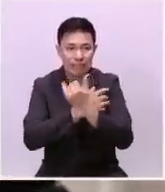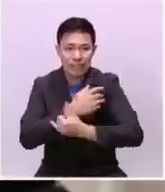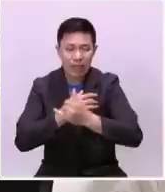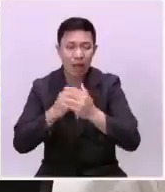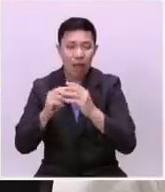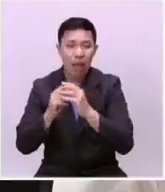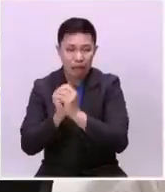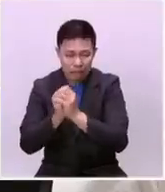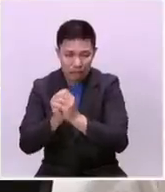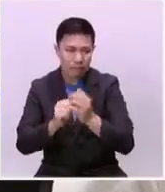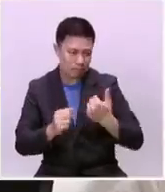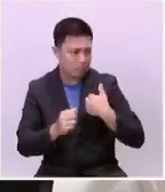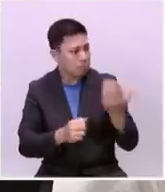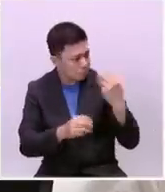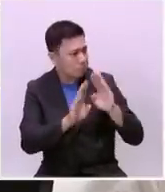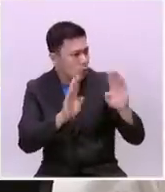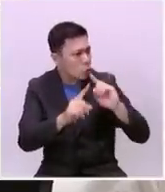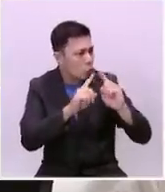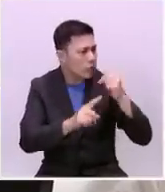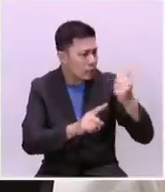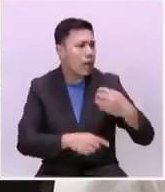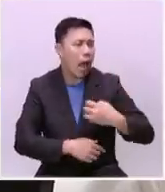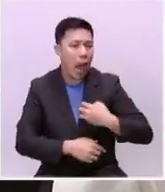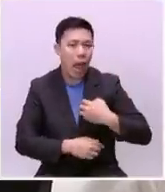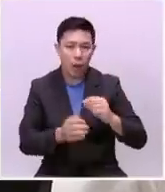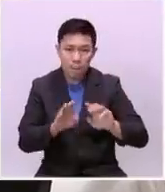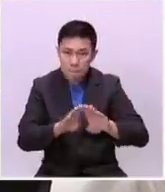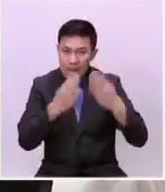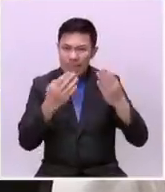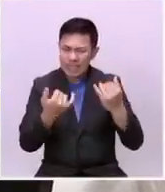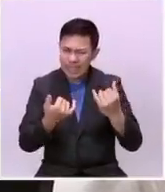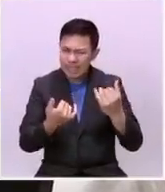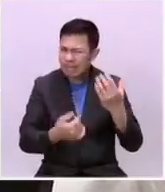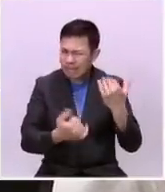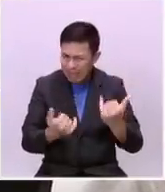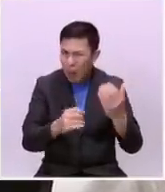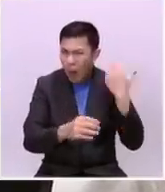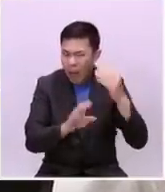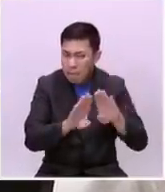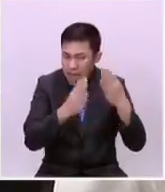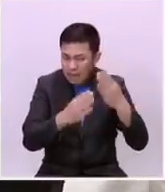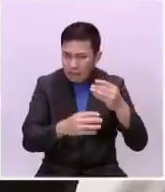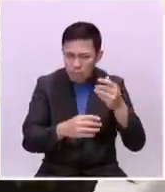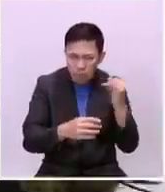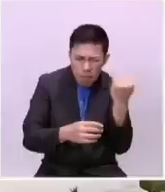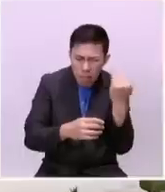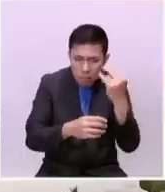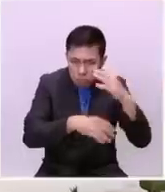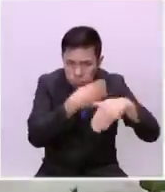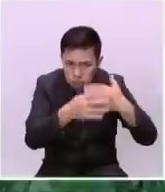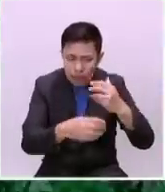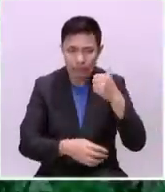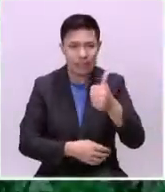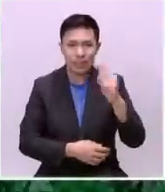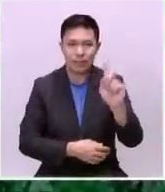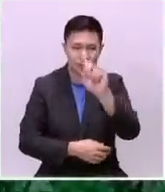จาที่สร้างสรรค์อยู่เสมอนะคะก็เพียงเริ่มต้นเท่านั้นไม่แน่นะคะคุณนิวคุณจุ๊บผู้ชมคะต้นร้ายปลายอาจจะดีก็ได้นะคะเพราะว่าท